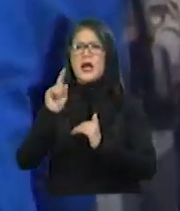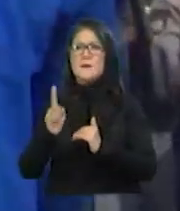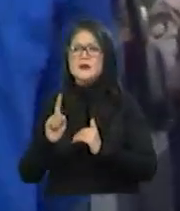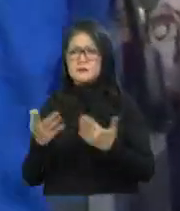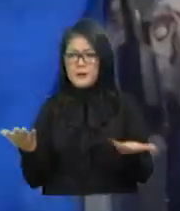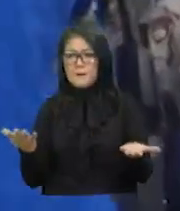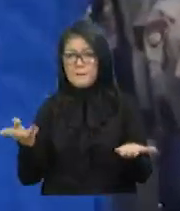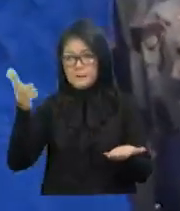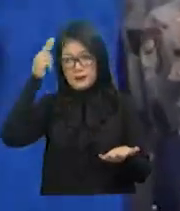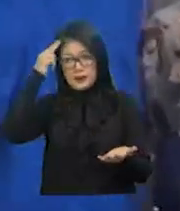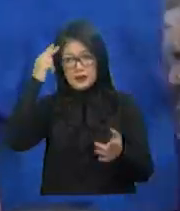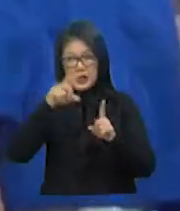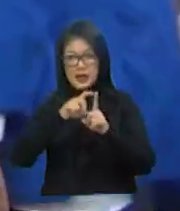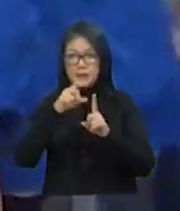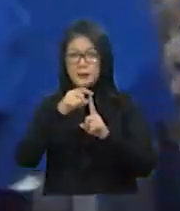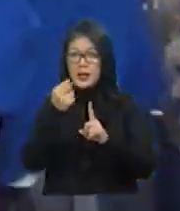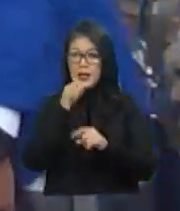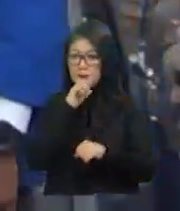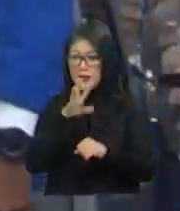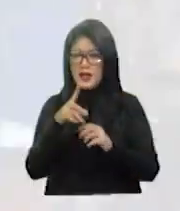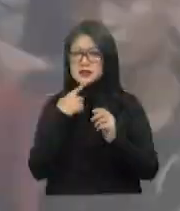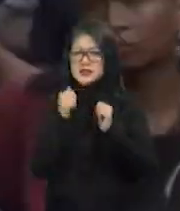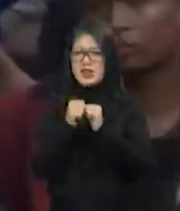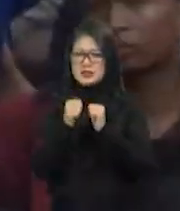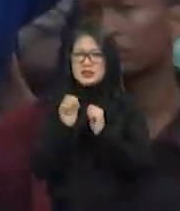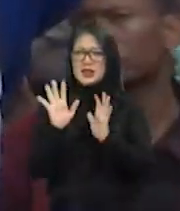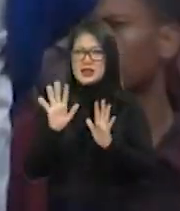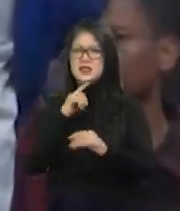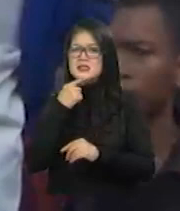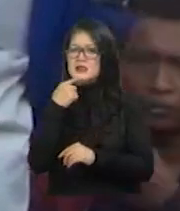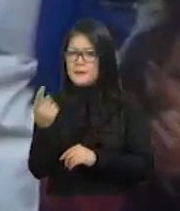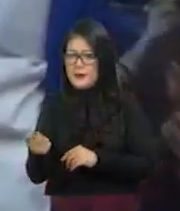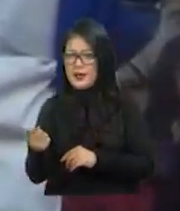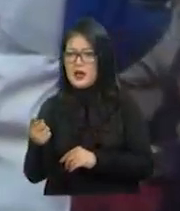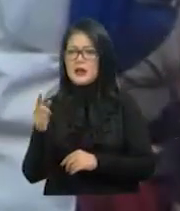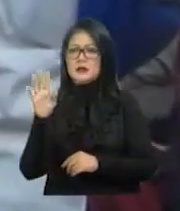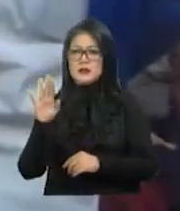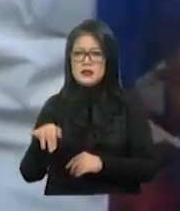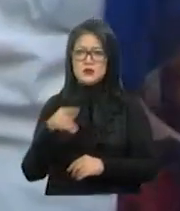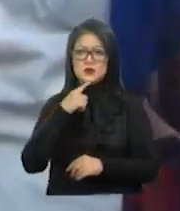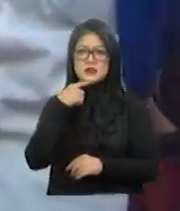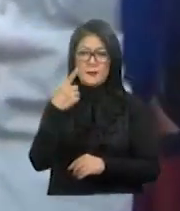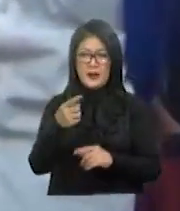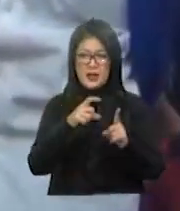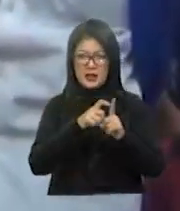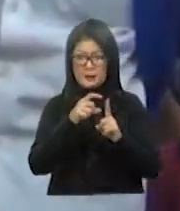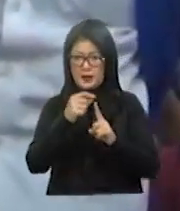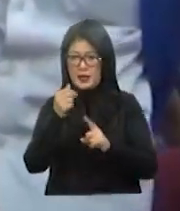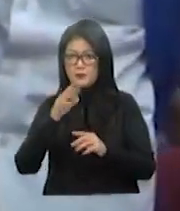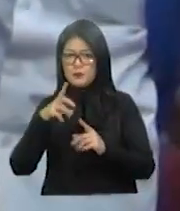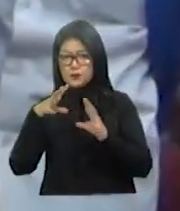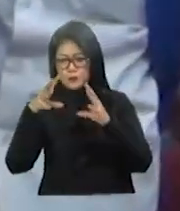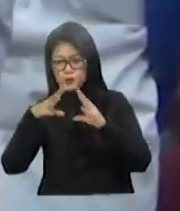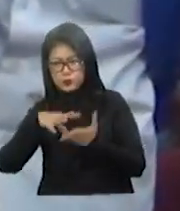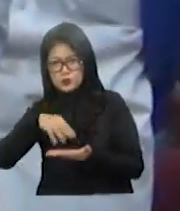akan meneruskan aspirasi massa ke pemerintah pusat. Saya sepakat dengan kawan-kawan mahasiswa masyarakat Kabupaten Kudus.